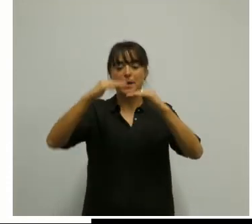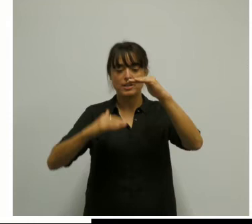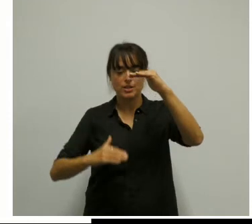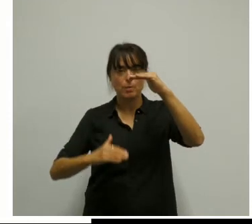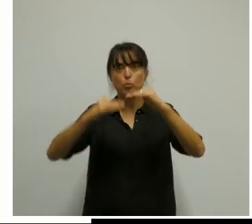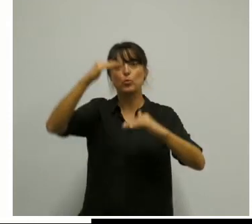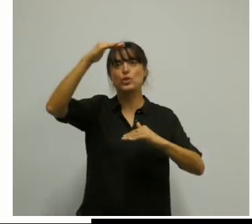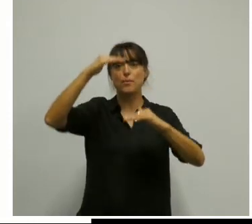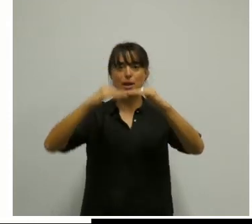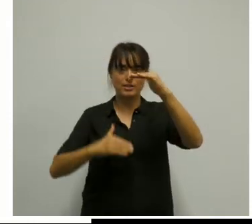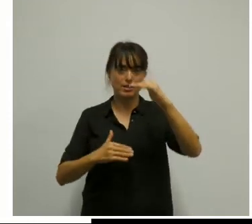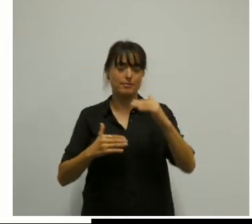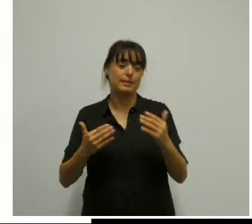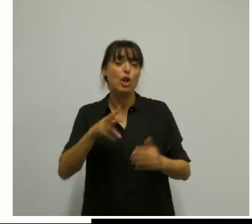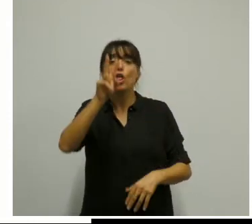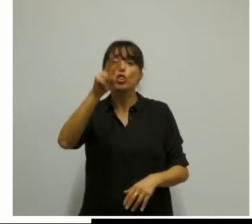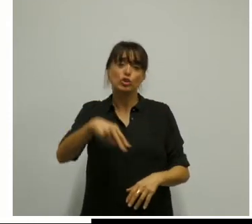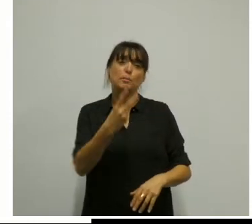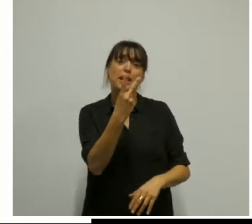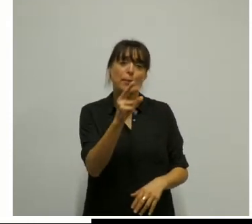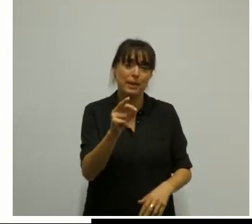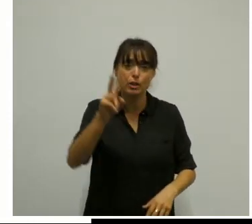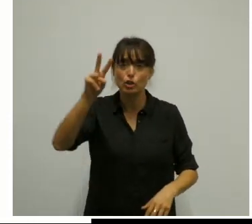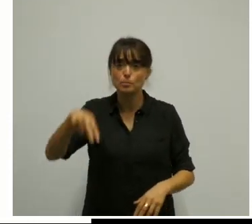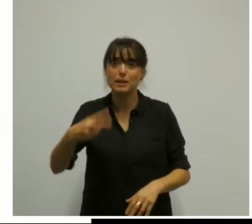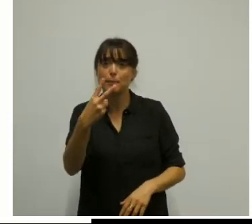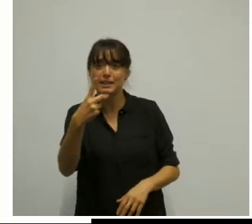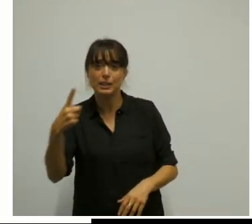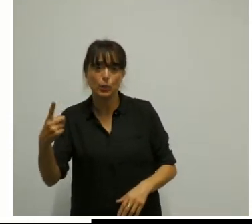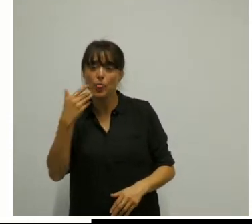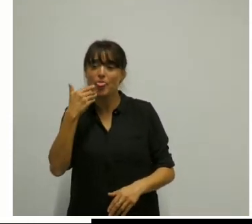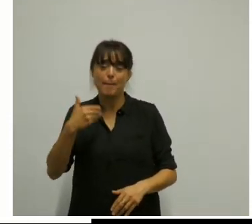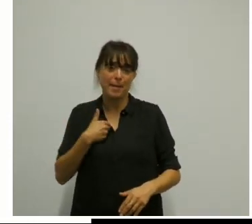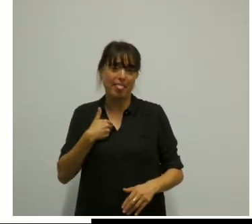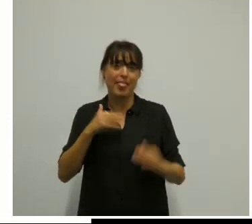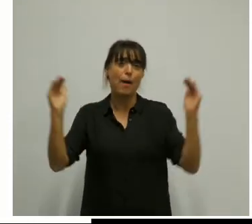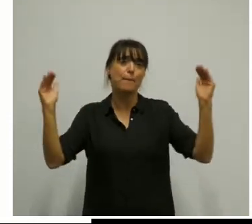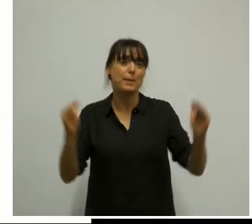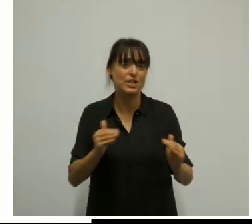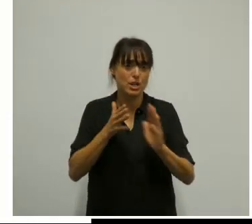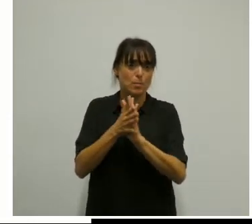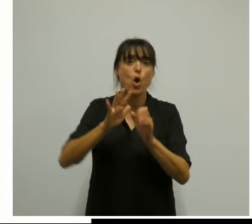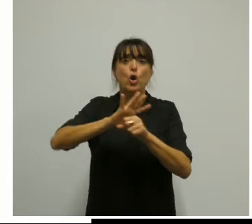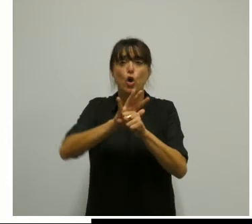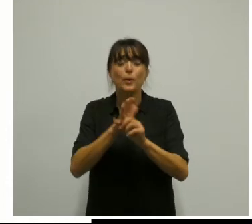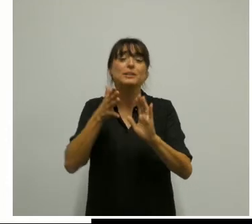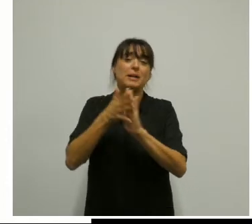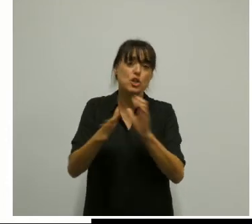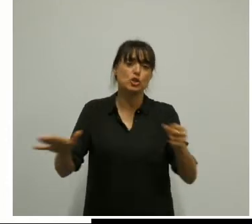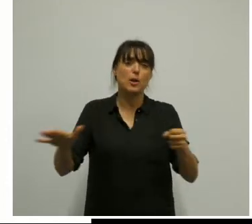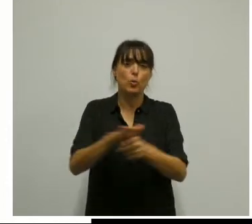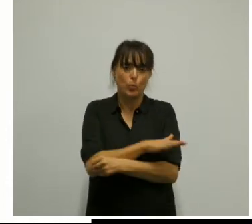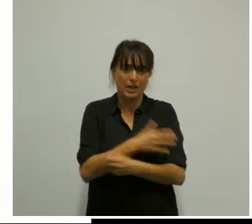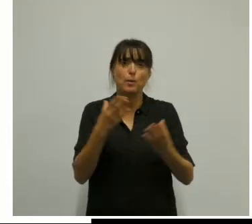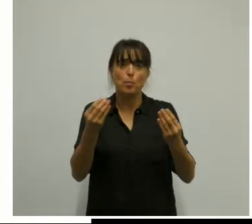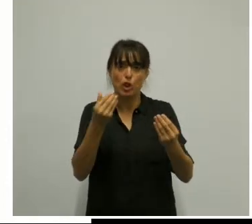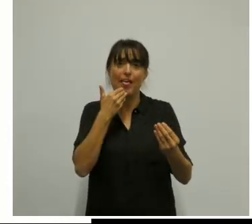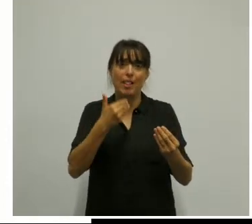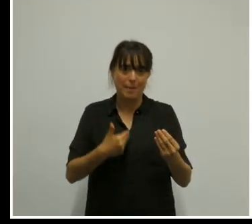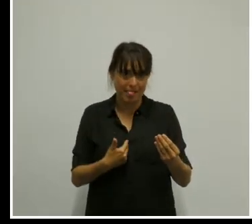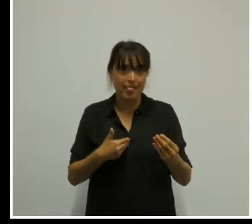molt el 2020 i 2021 que va baixar bastant la demanda pel tema Covid i per això es va cobrir molta més demanda.